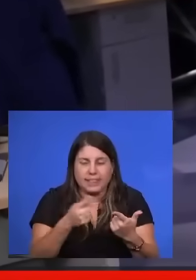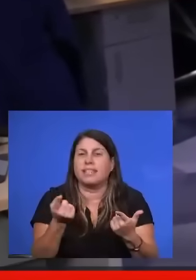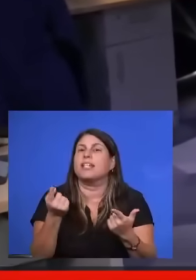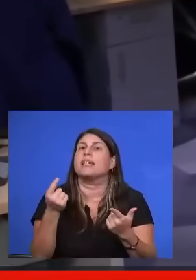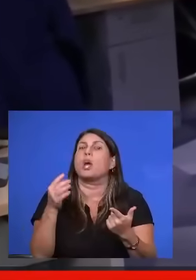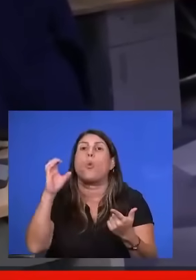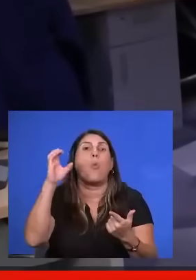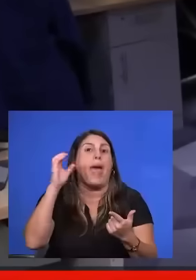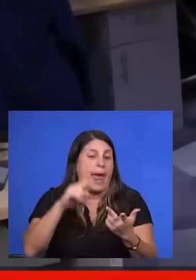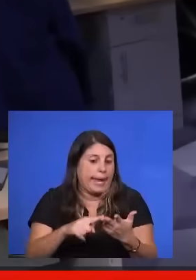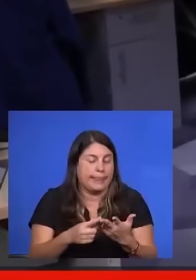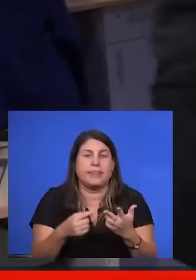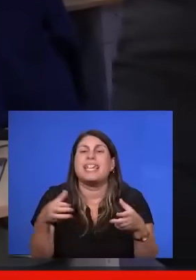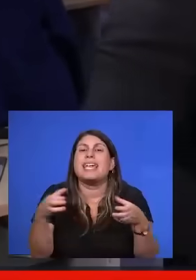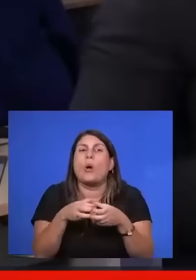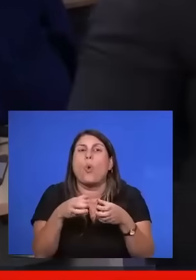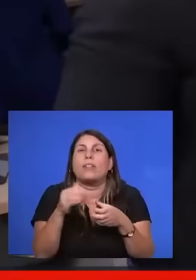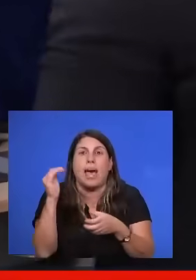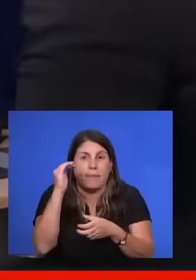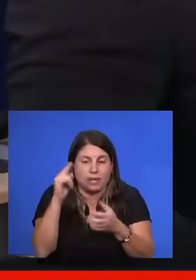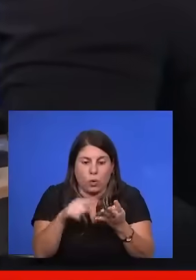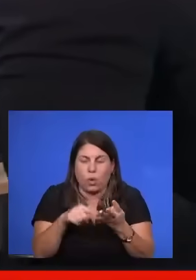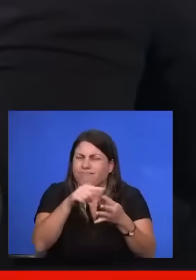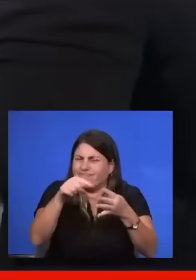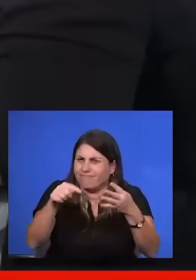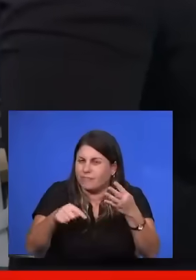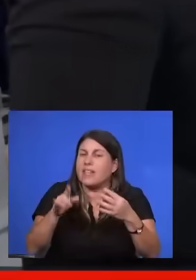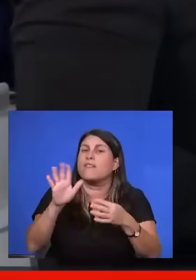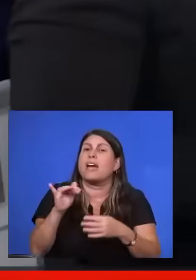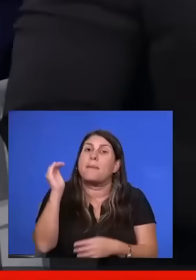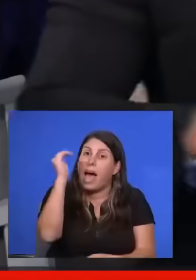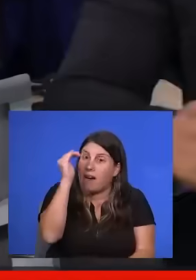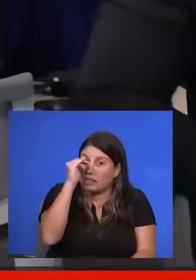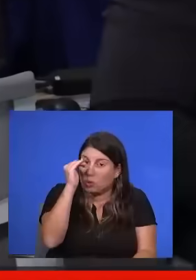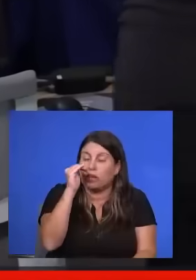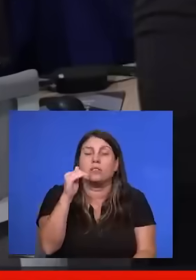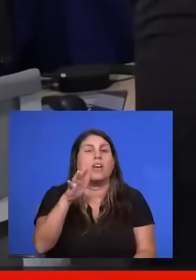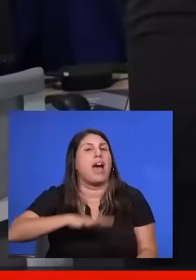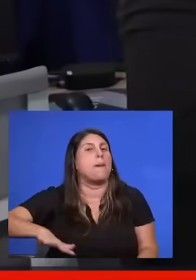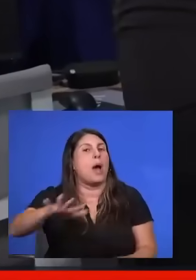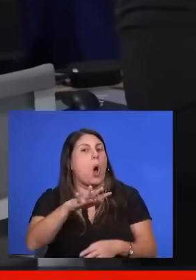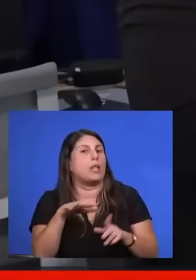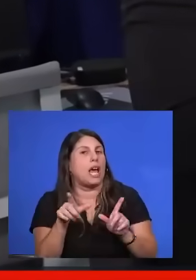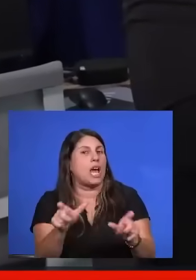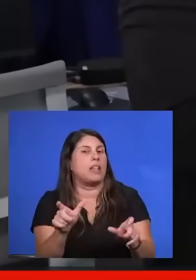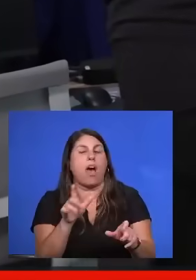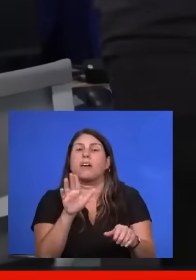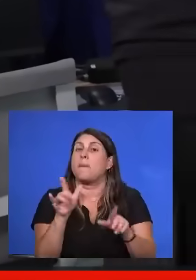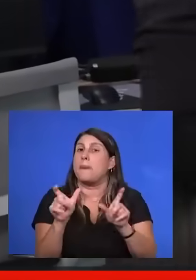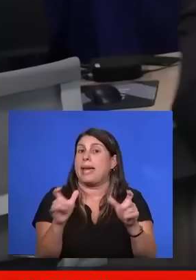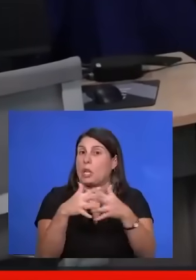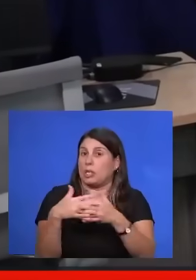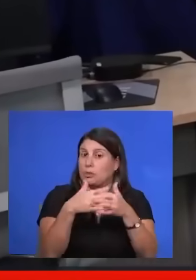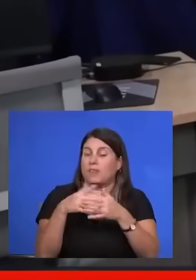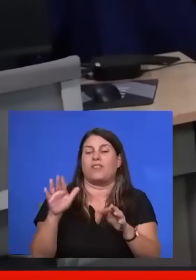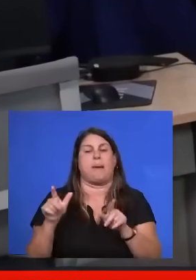בסיסים וכמובן לא מעט חיילים אמריקנים בערב הסעודית, אבל המערכות האלה לא רק מגנות על ארצות הברית אלא גם על ישראל, כי אם